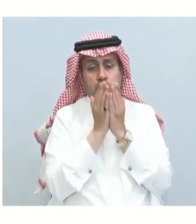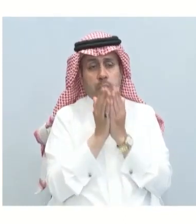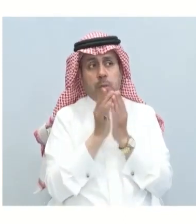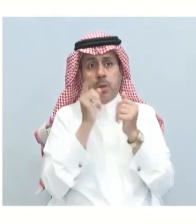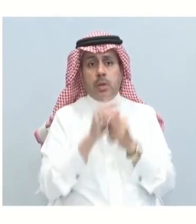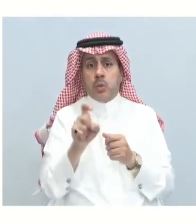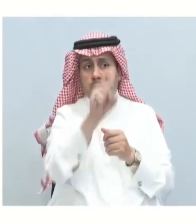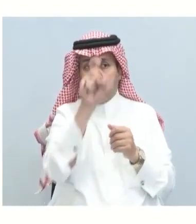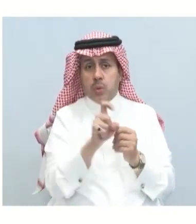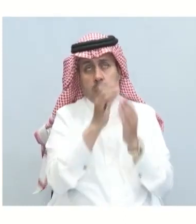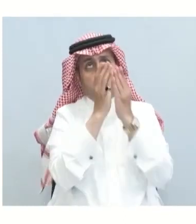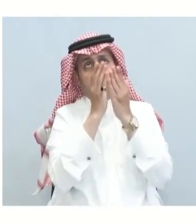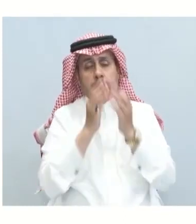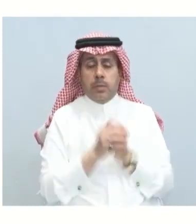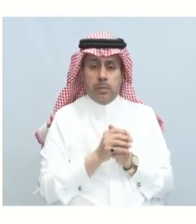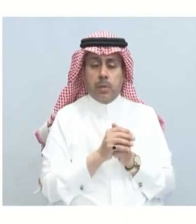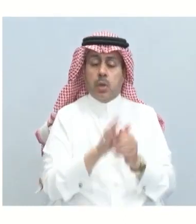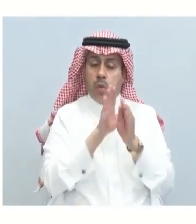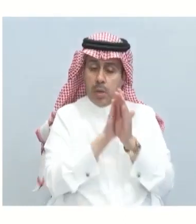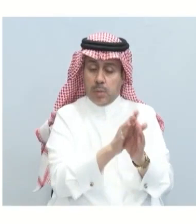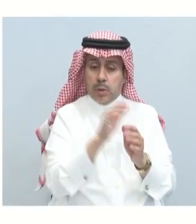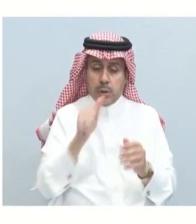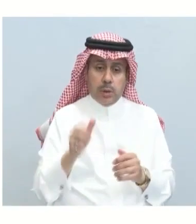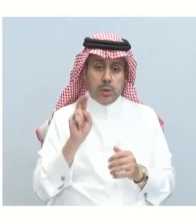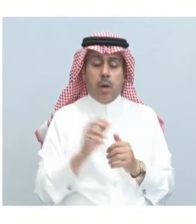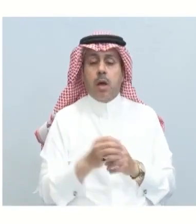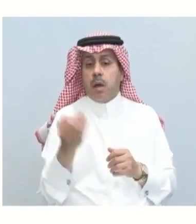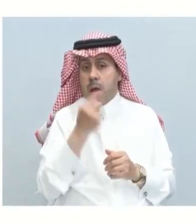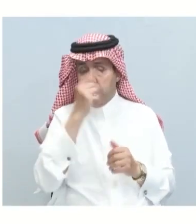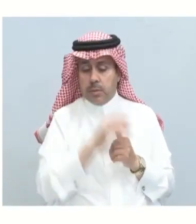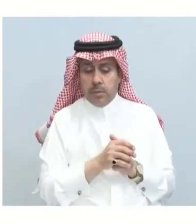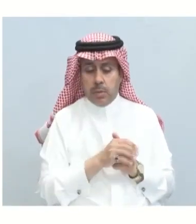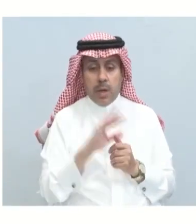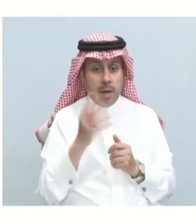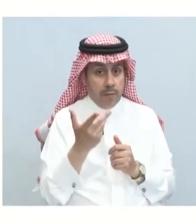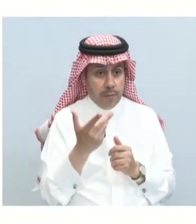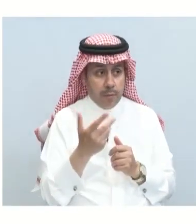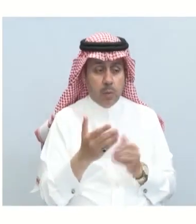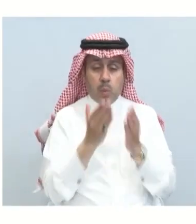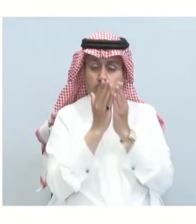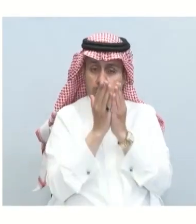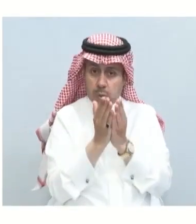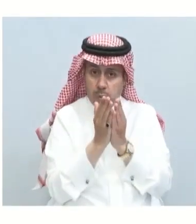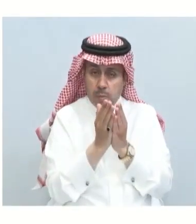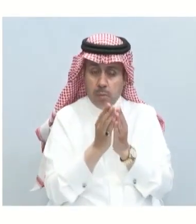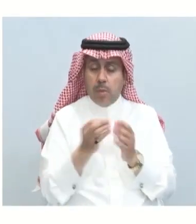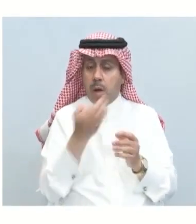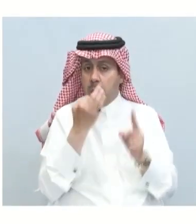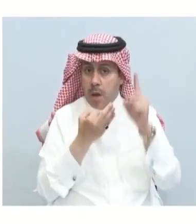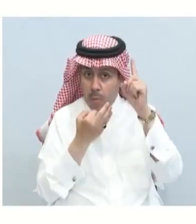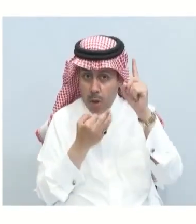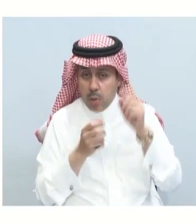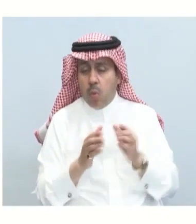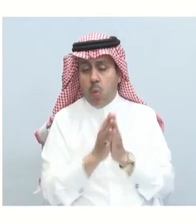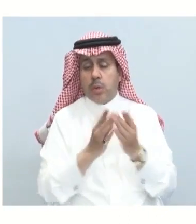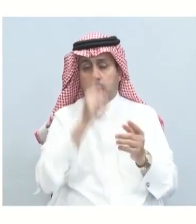بسؤاله وان يعينه الله تعالى على ضبط واتقان كلام الله تعالى كيف لا وانت تدعو من الكلام كلامه